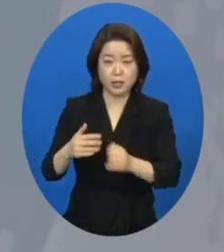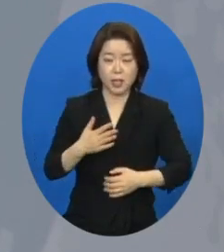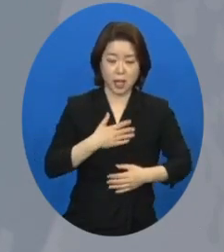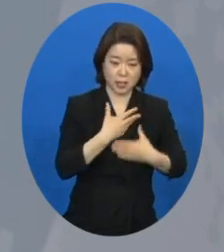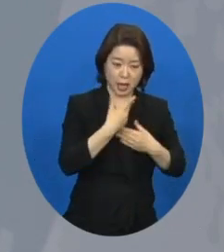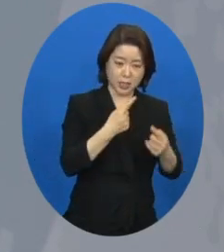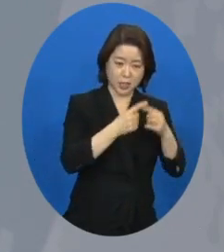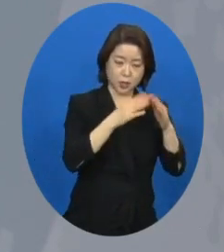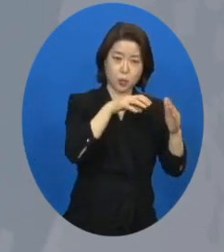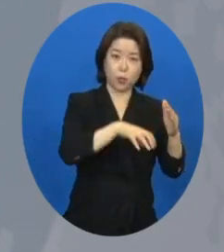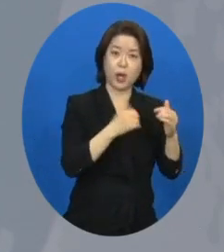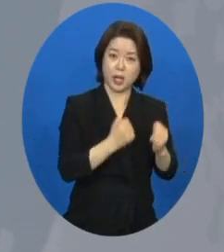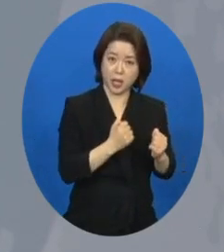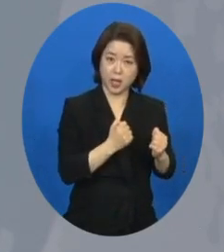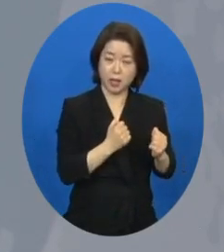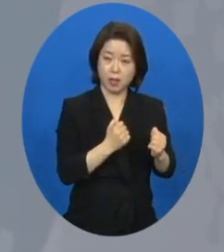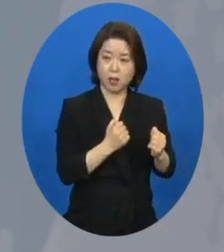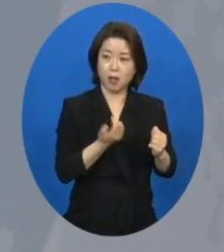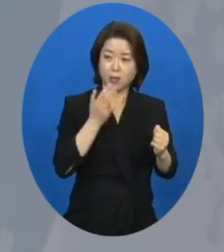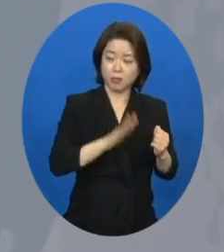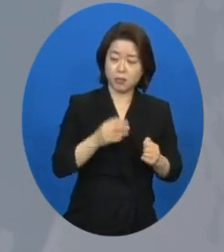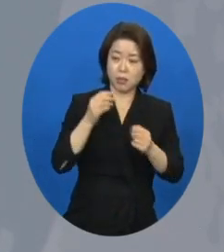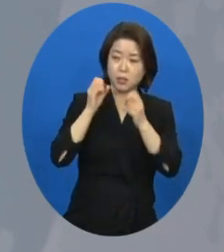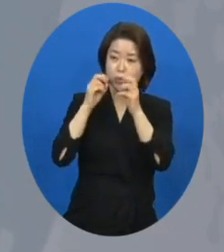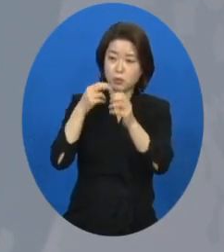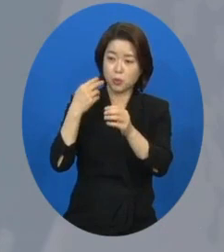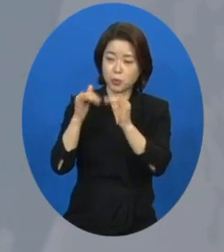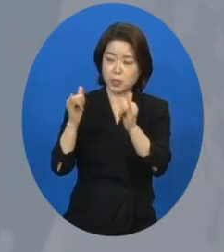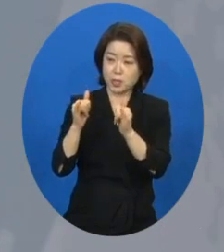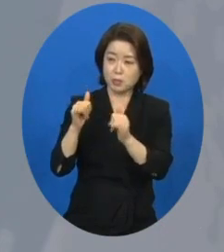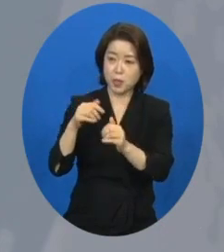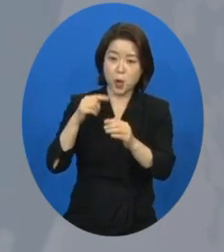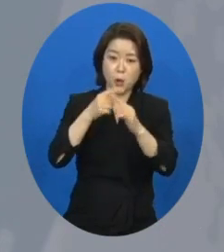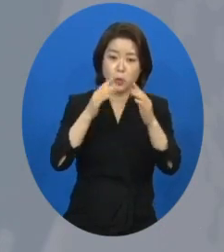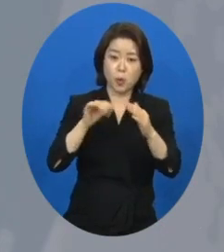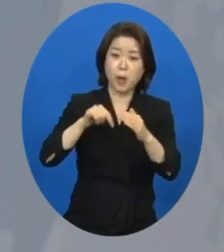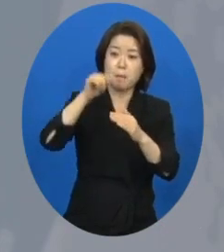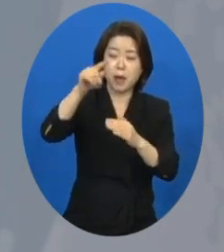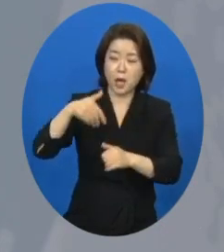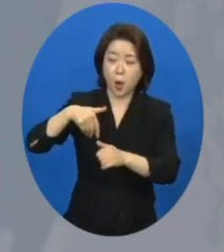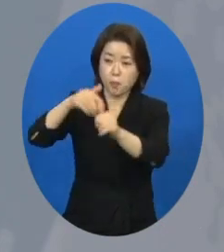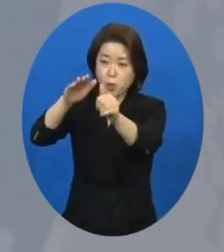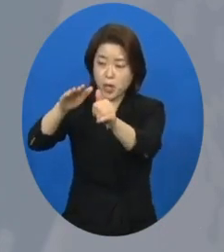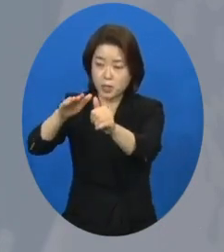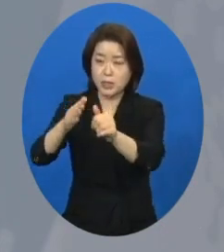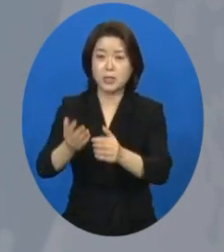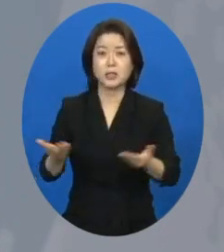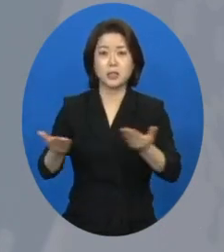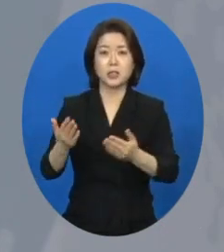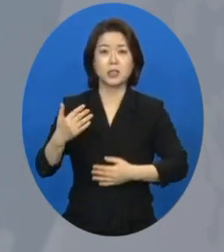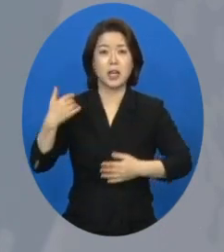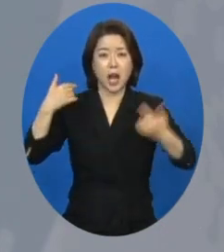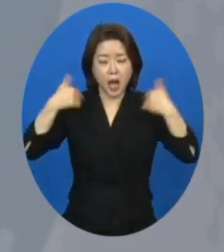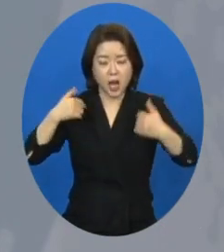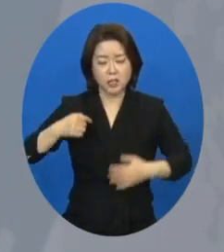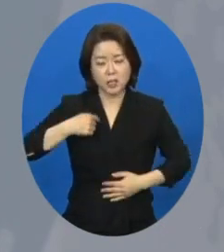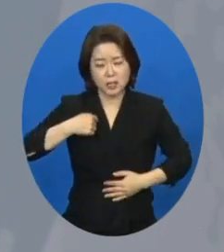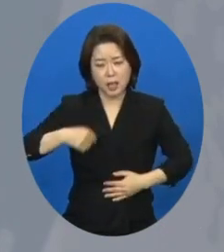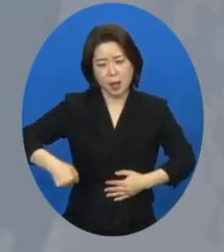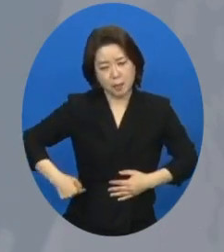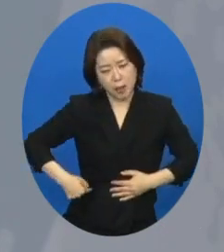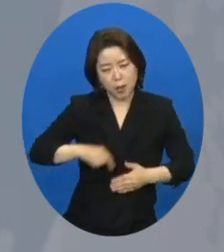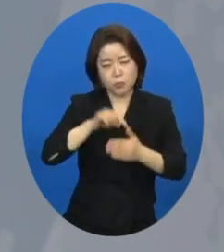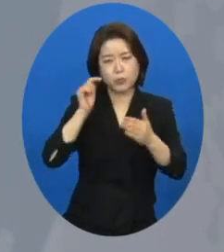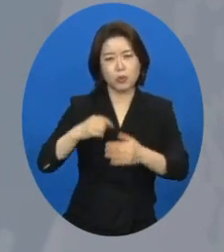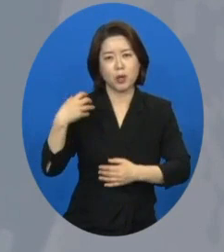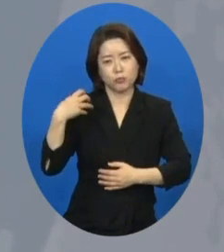안에 있으면서 선교사님은 교회 바깥을 나가 사역하게 파송하는 일이 늘 제 마음에 미안하고